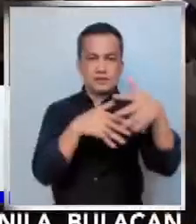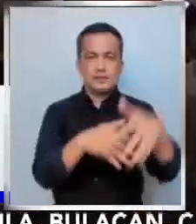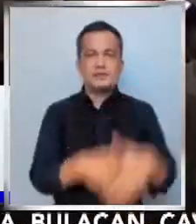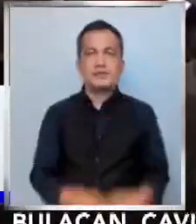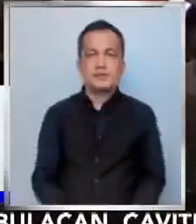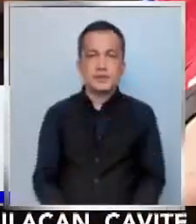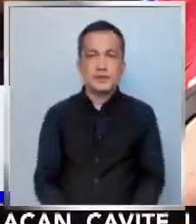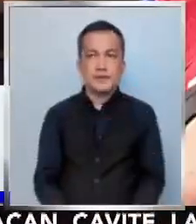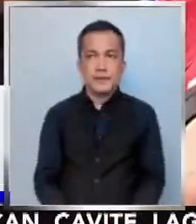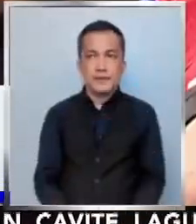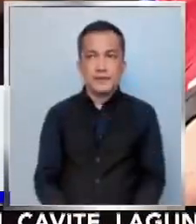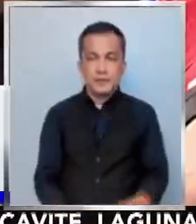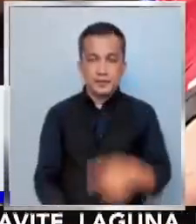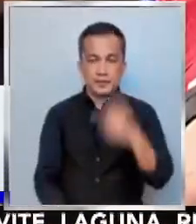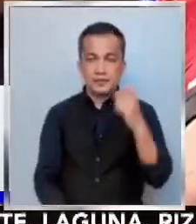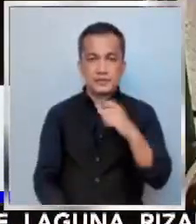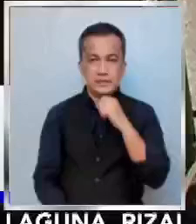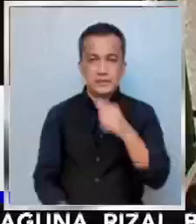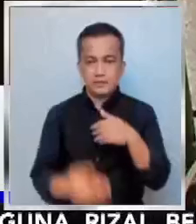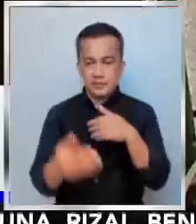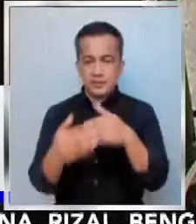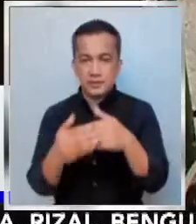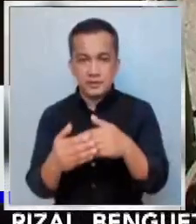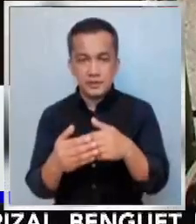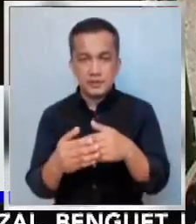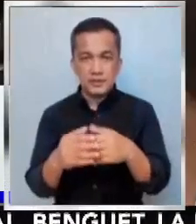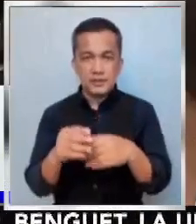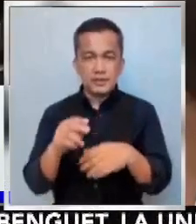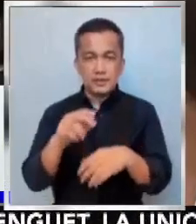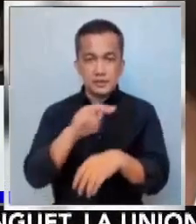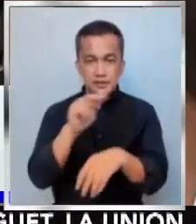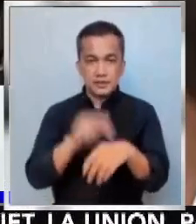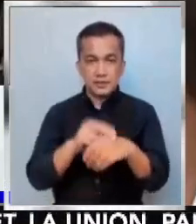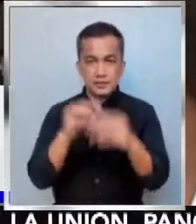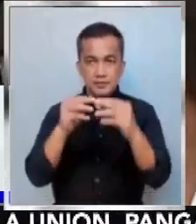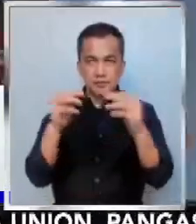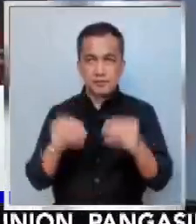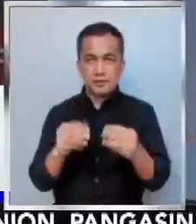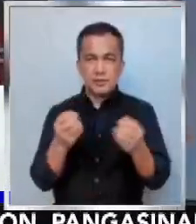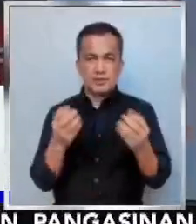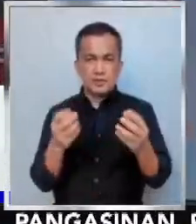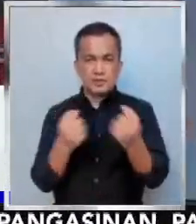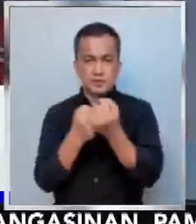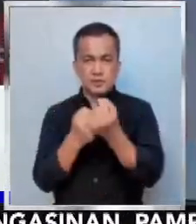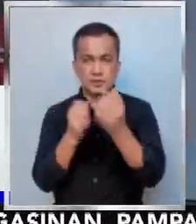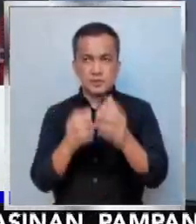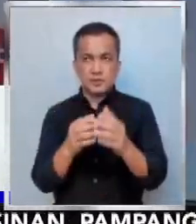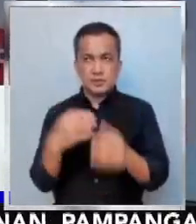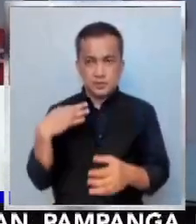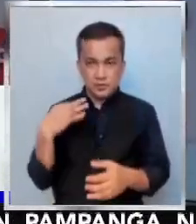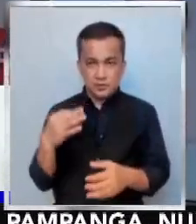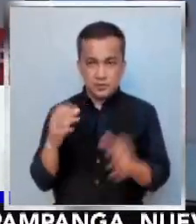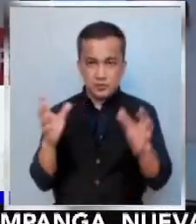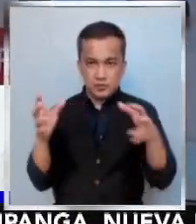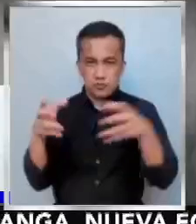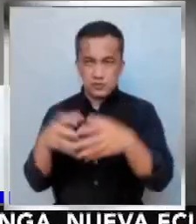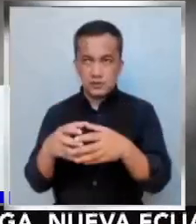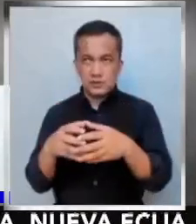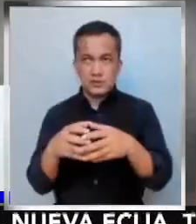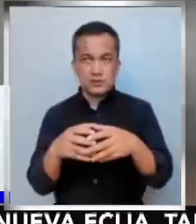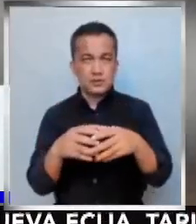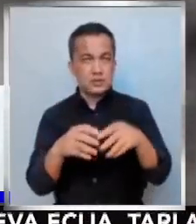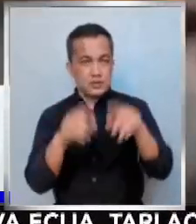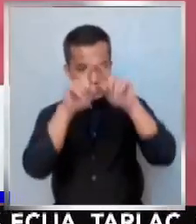dahil hindi na makalapit sa National Museum, nagkumpulan ng maraming taga-suporta at volunteers sa TV monitor ng GMA News